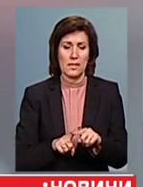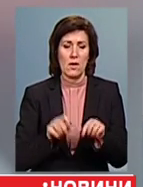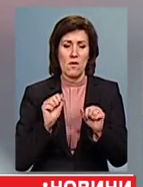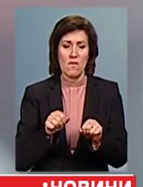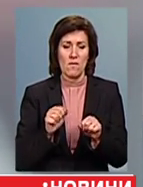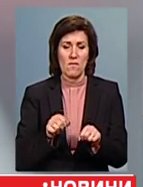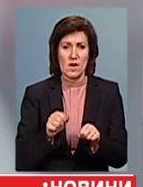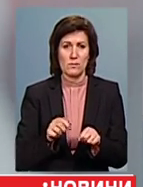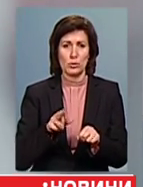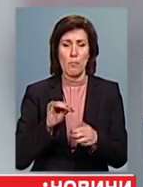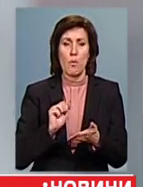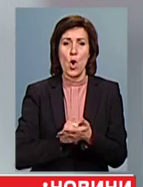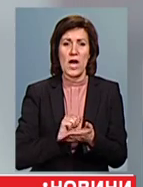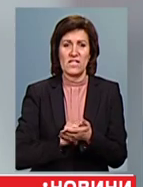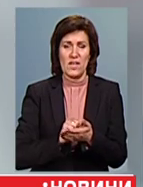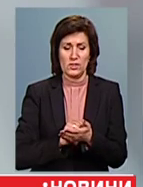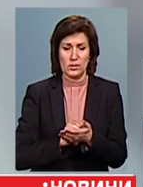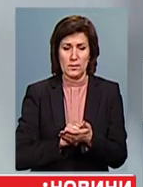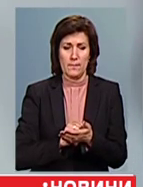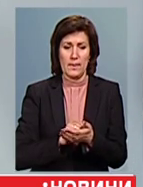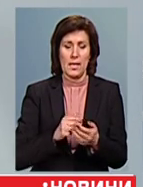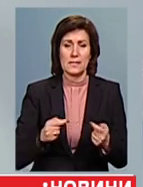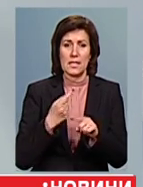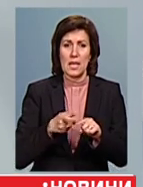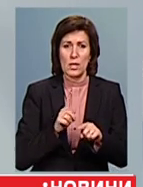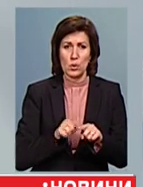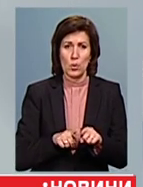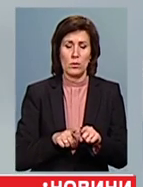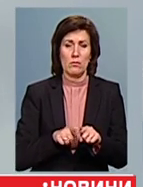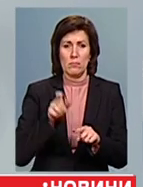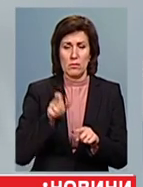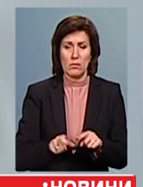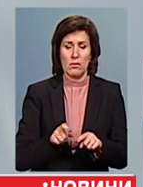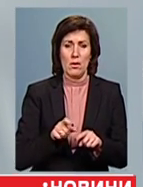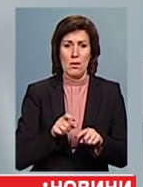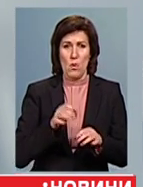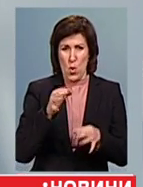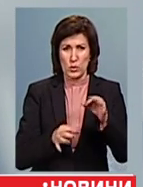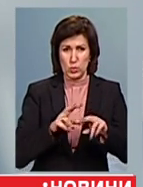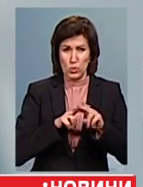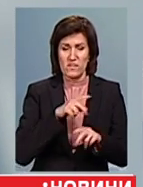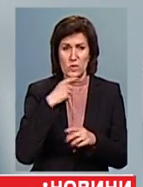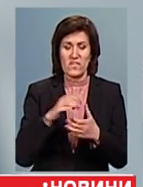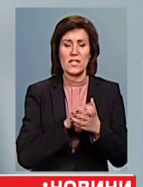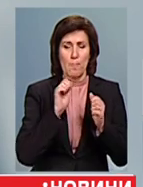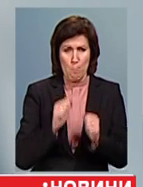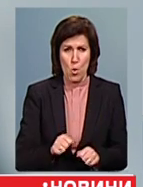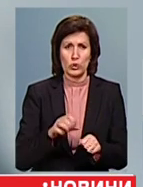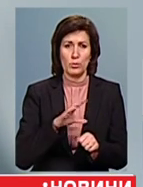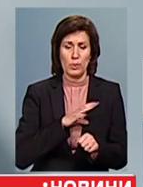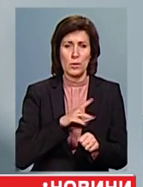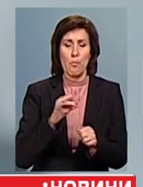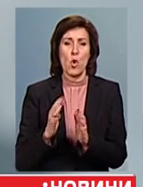выдачи по конвенции о выдаче, согласно которой иностранный гражданин, осужденный в Российской Федерации, может быть